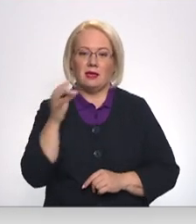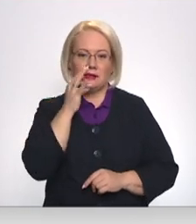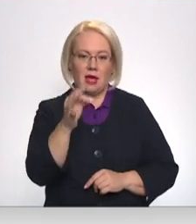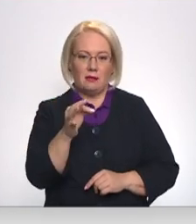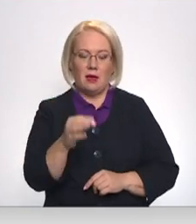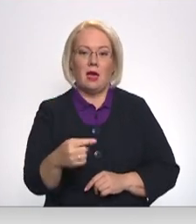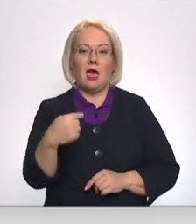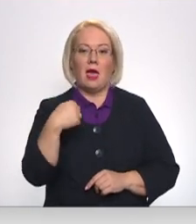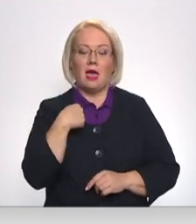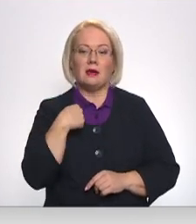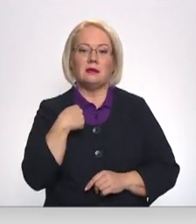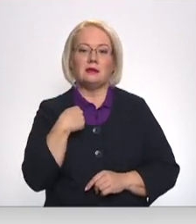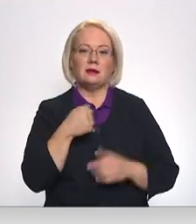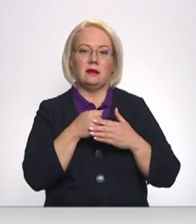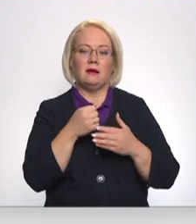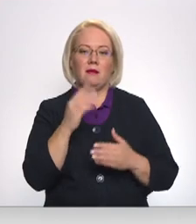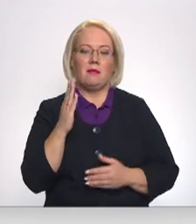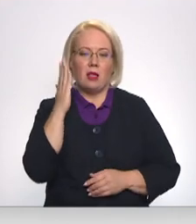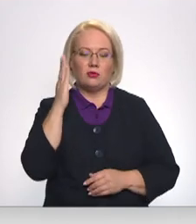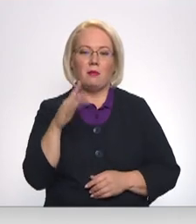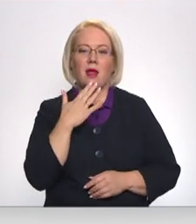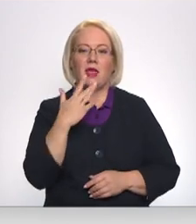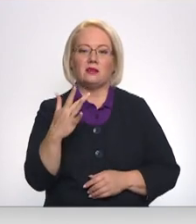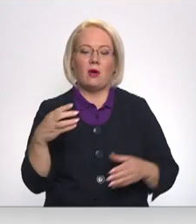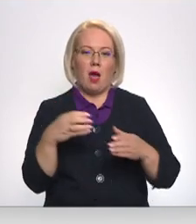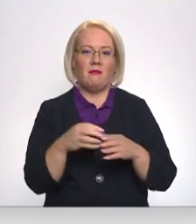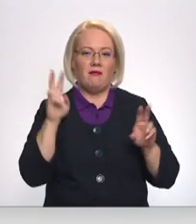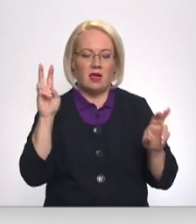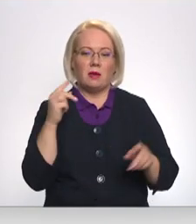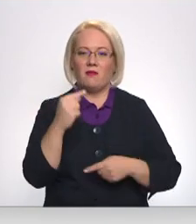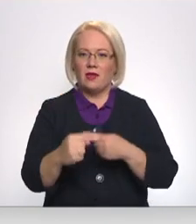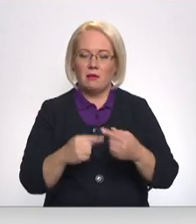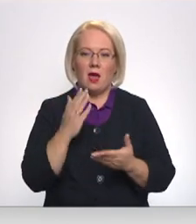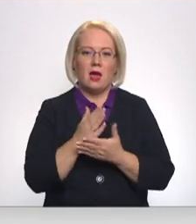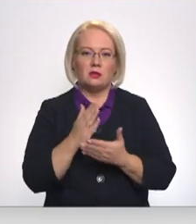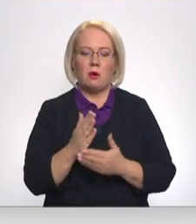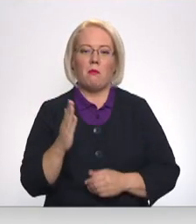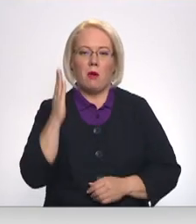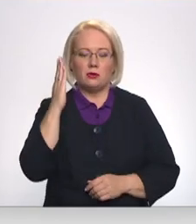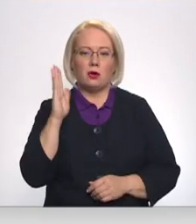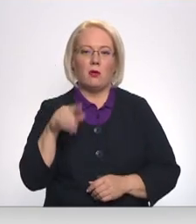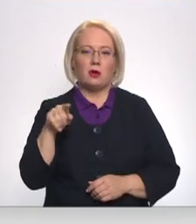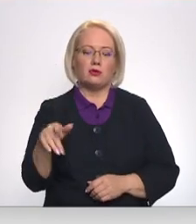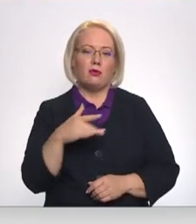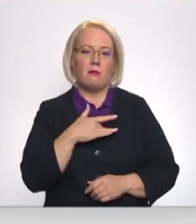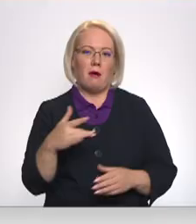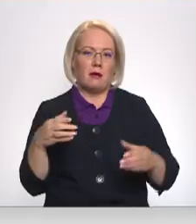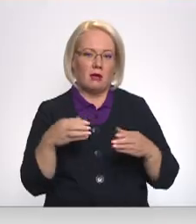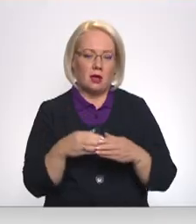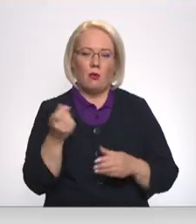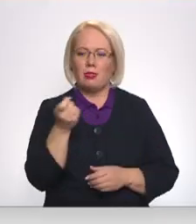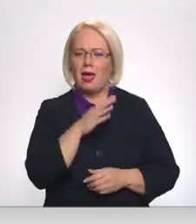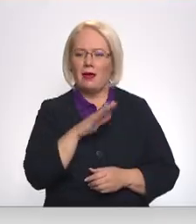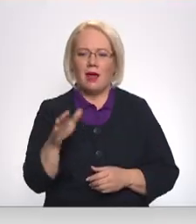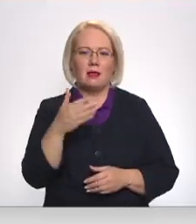par Nacionālo apvienību, un vienmēr esmu balsojusi par šo politisko partiju, un nekad